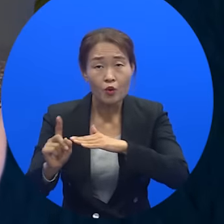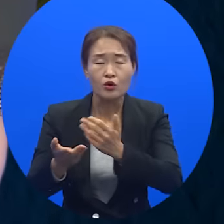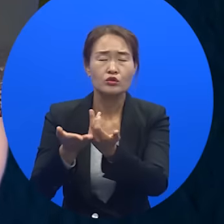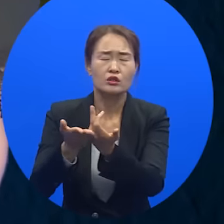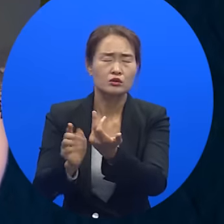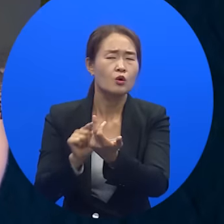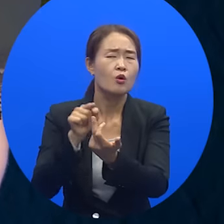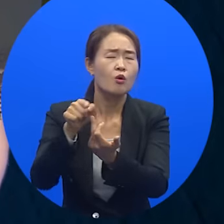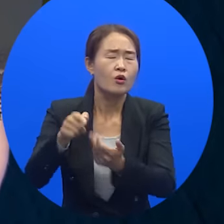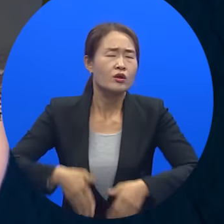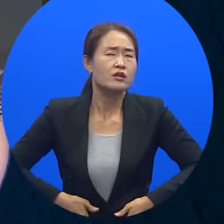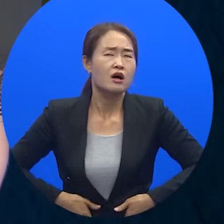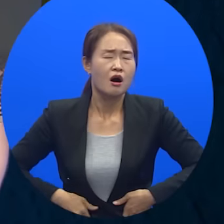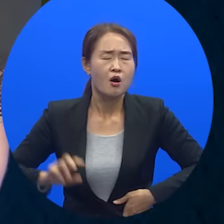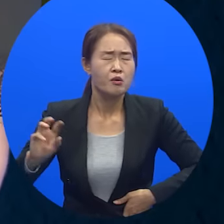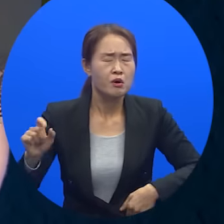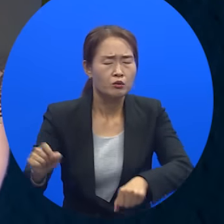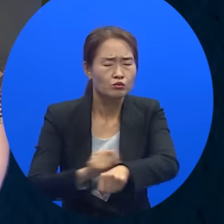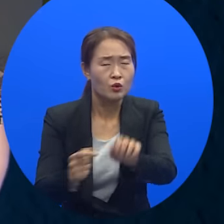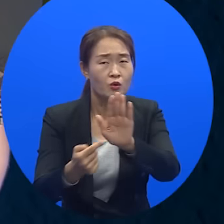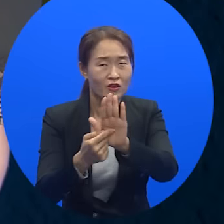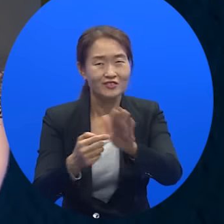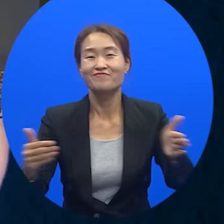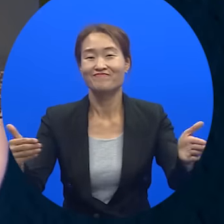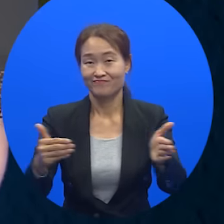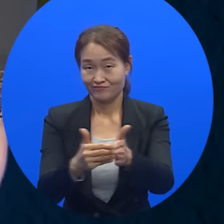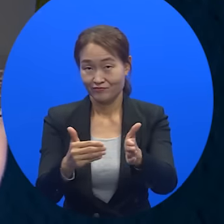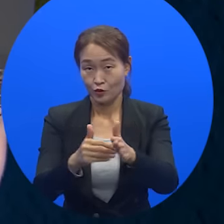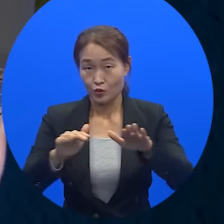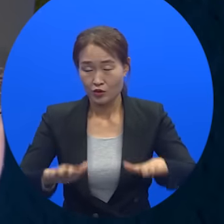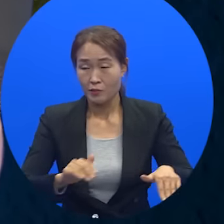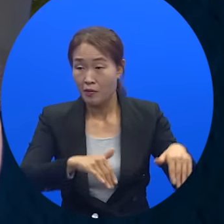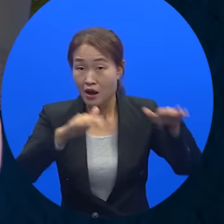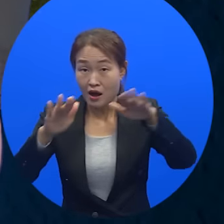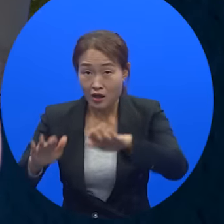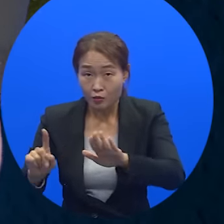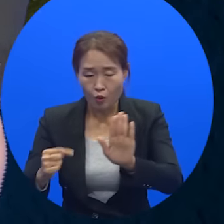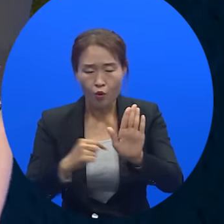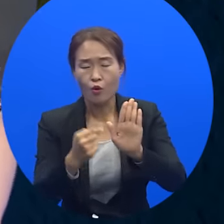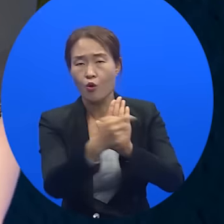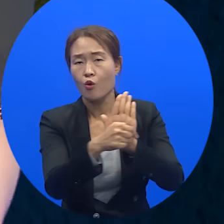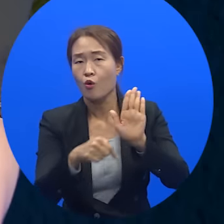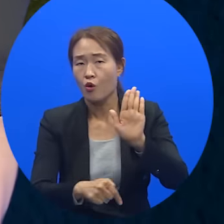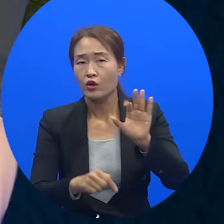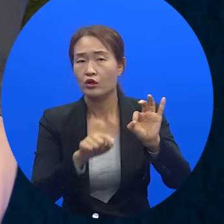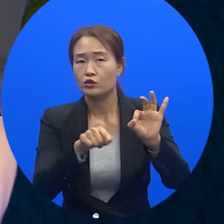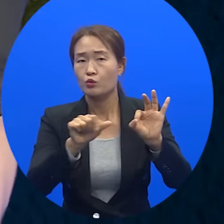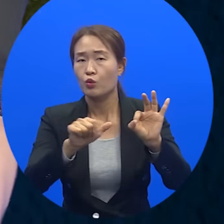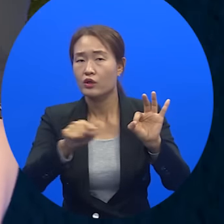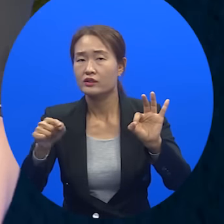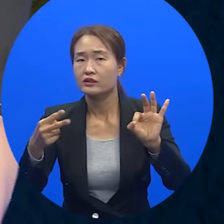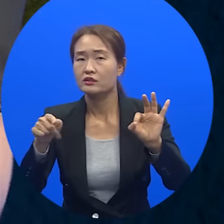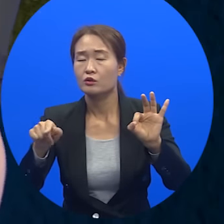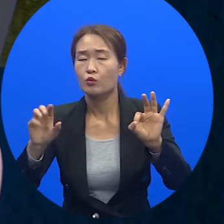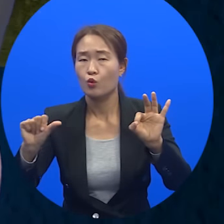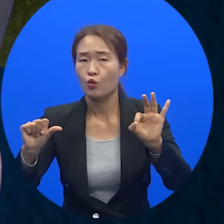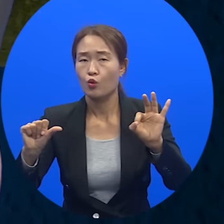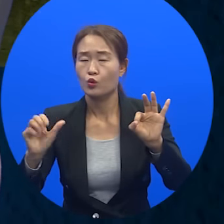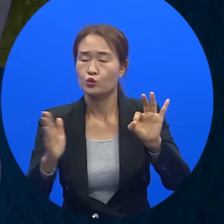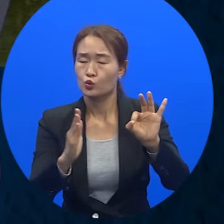아침까지 내려졌던 제주 남쪽의 풍랑특보는 해제됐습니다. 오늘 바다의 물결은 전해상에서